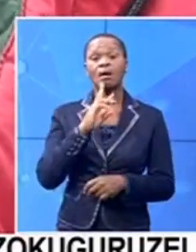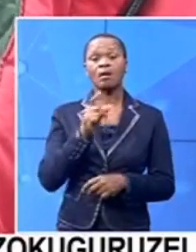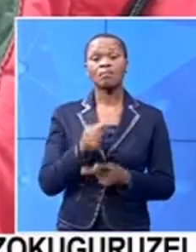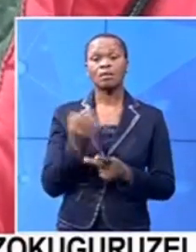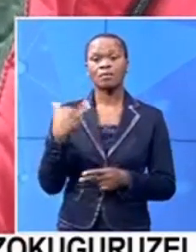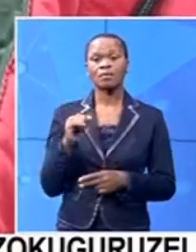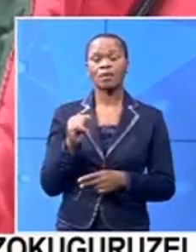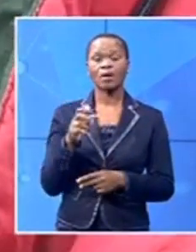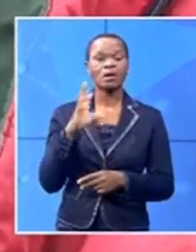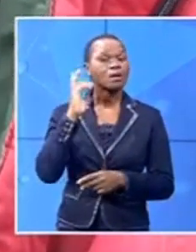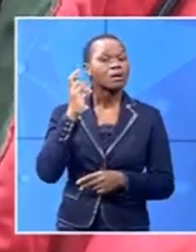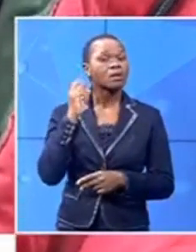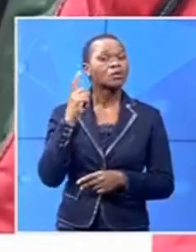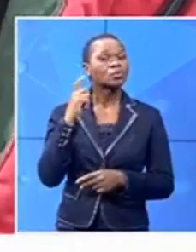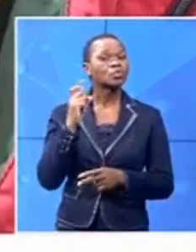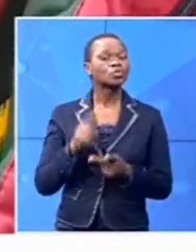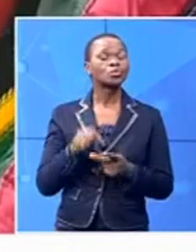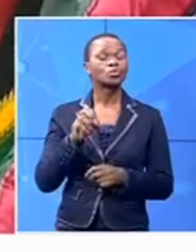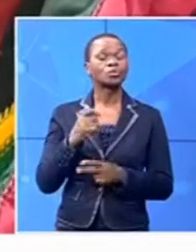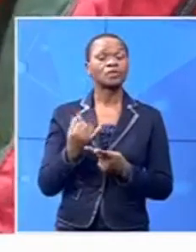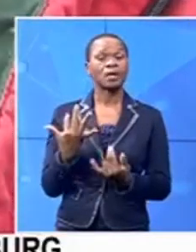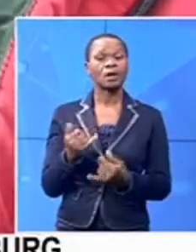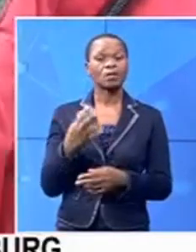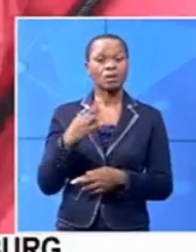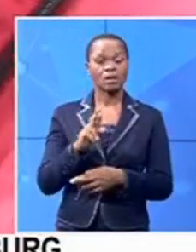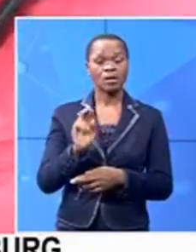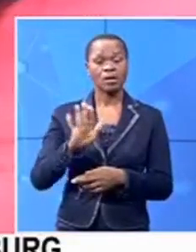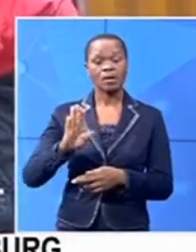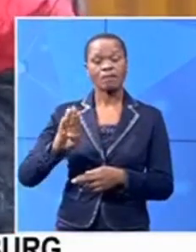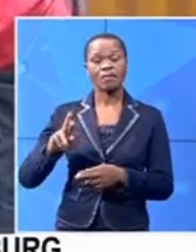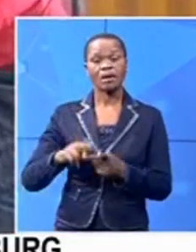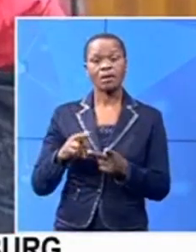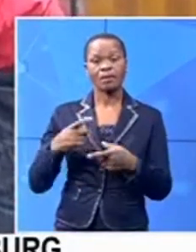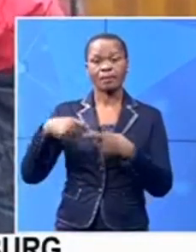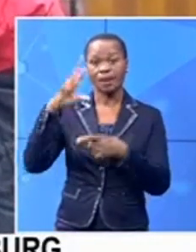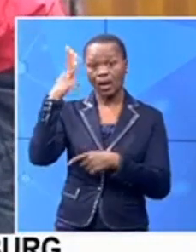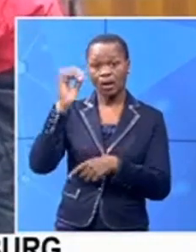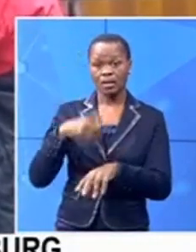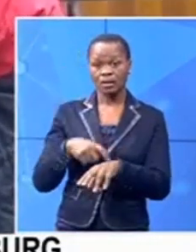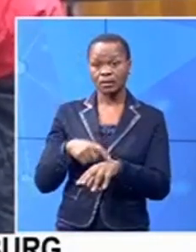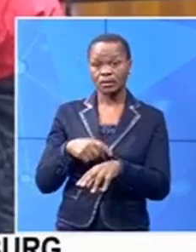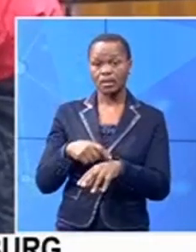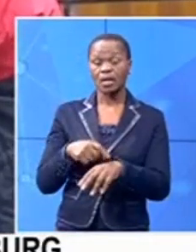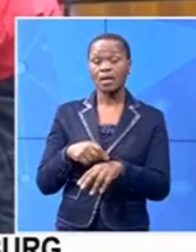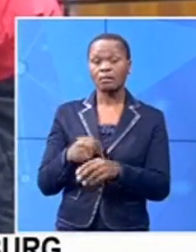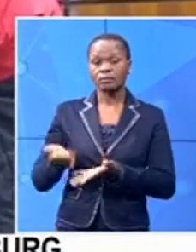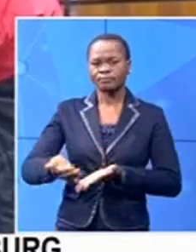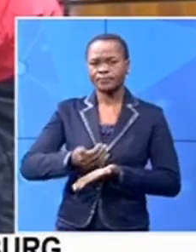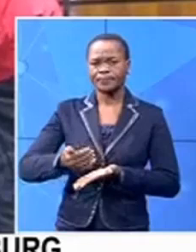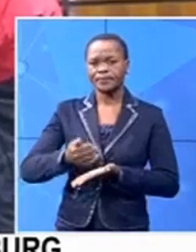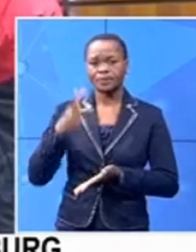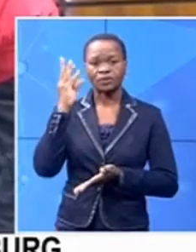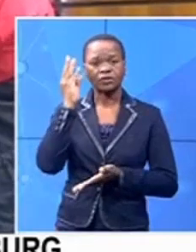Umchunu bekavele ekhodo kamagistrata we-Randburg balithulisele bona umbuso uthole isikhathi esaneleko sokubuthelela